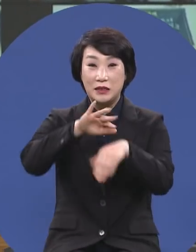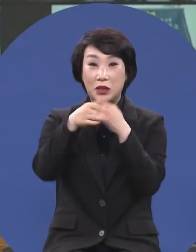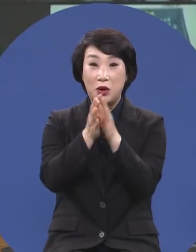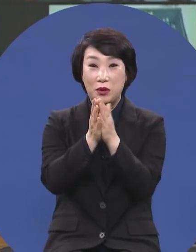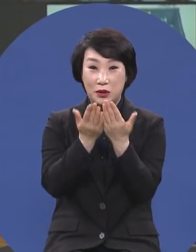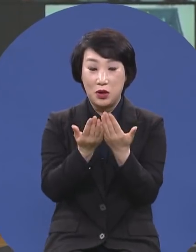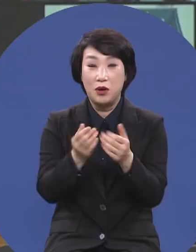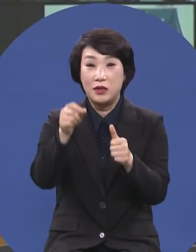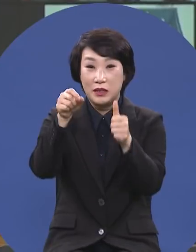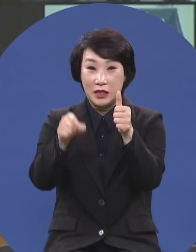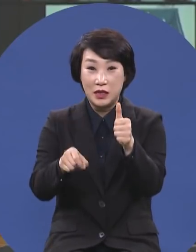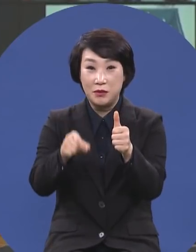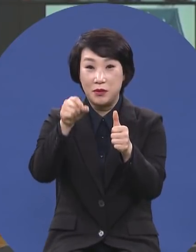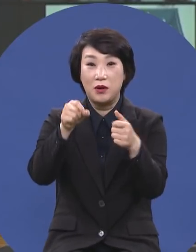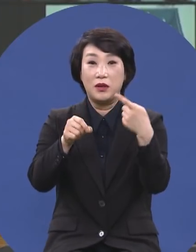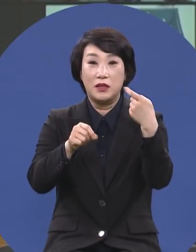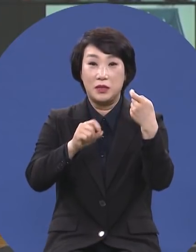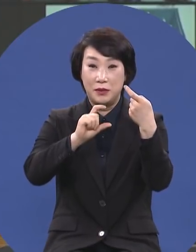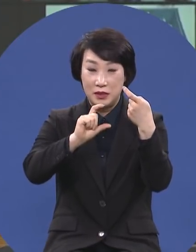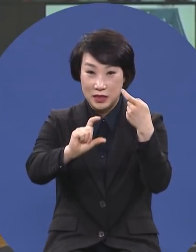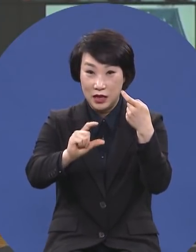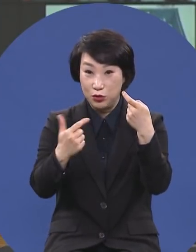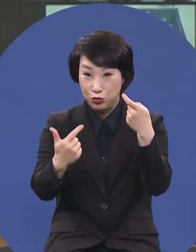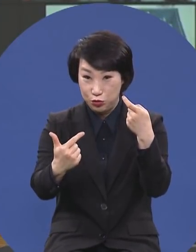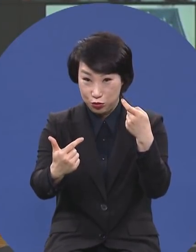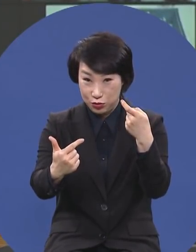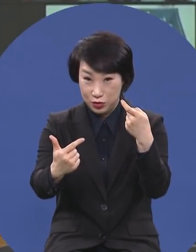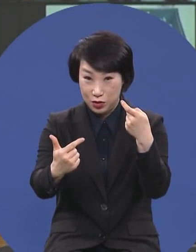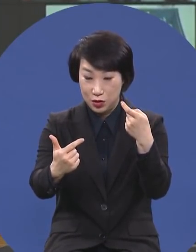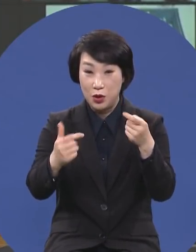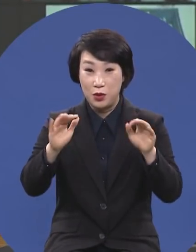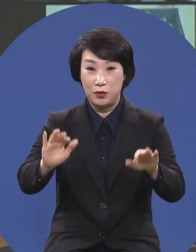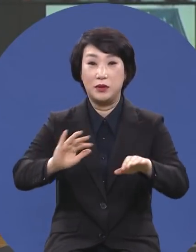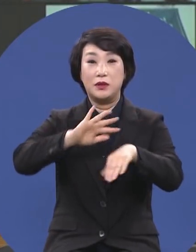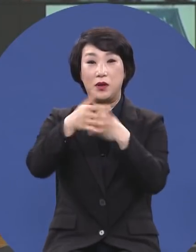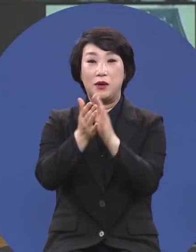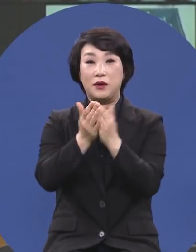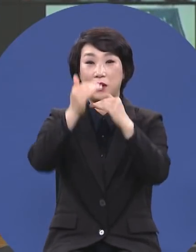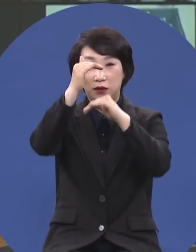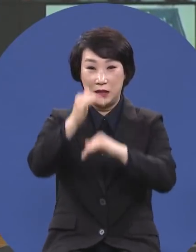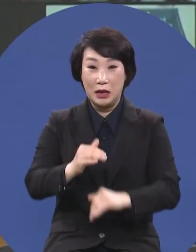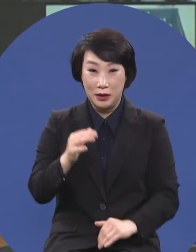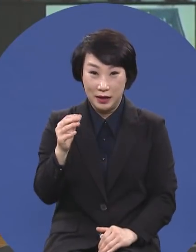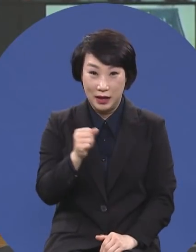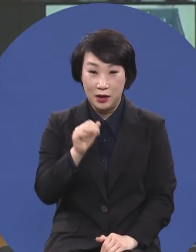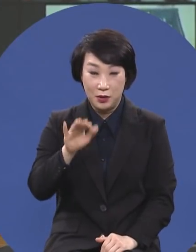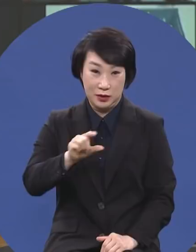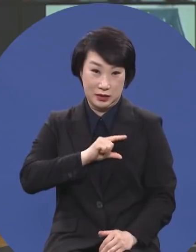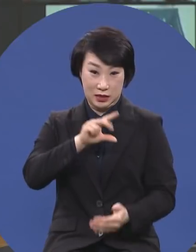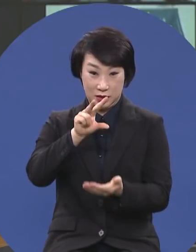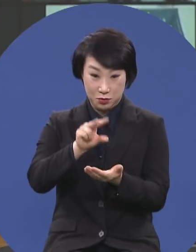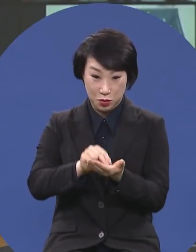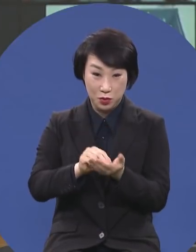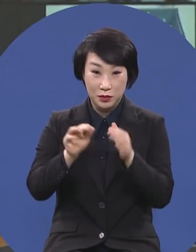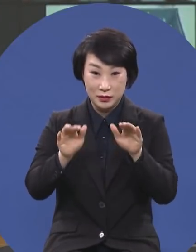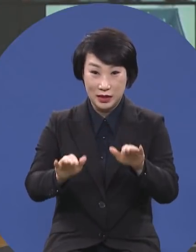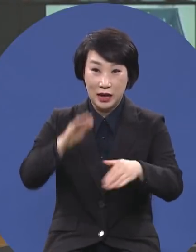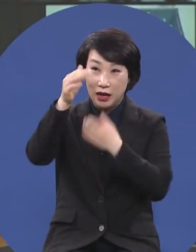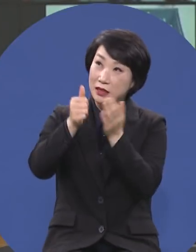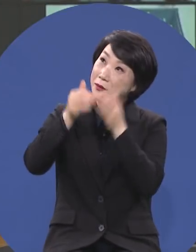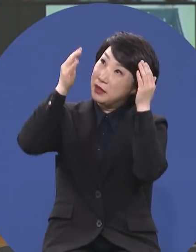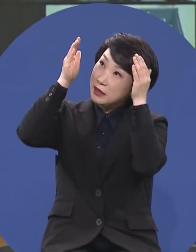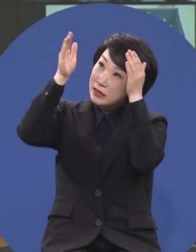히브리서 11장 6절에 본문의 말씀을 중심으로 하나님을